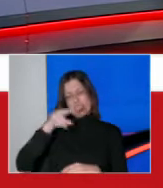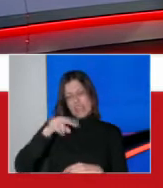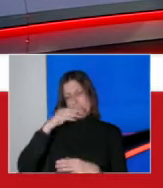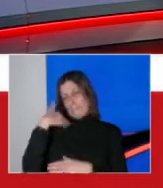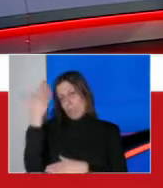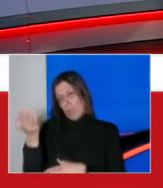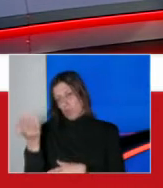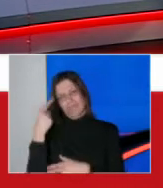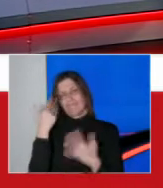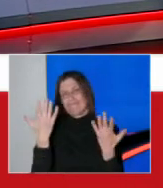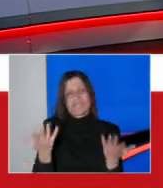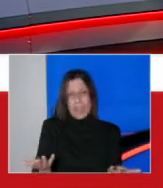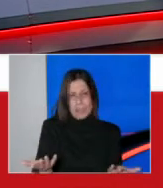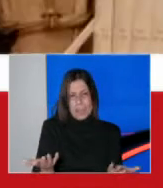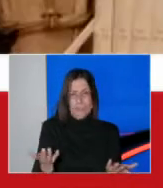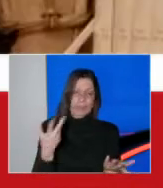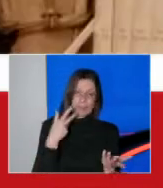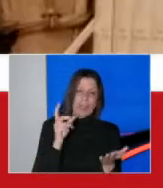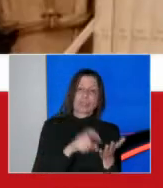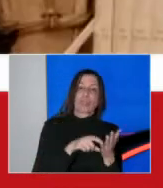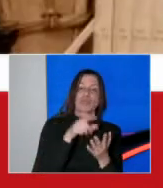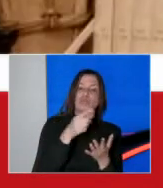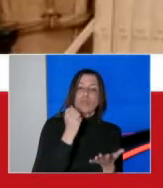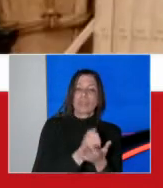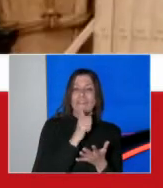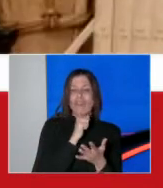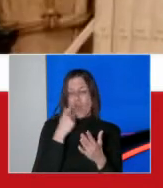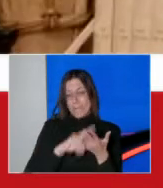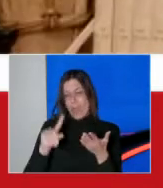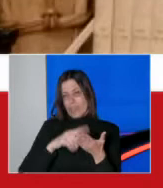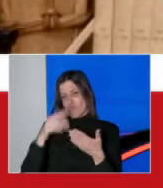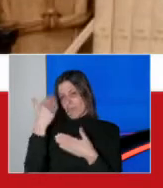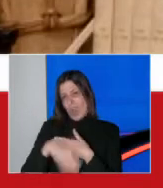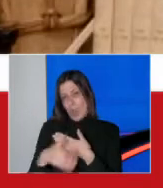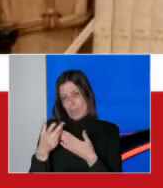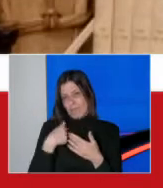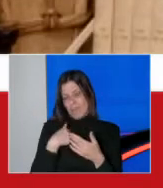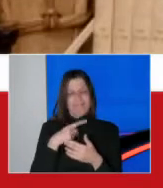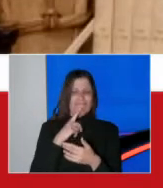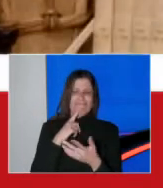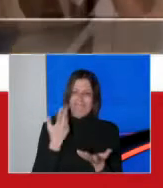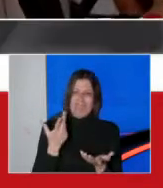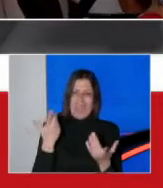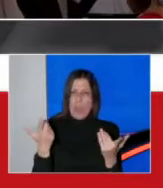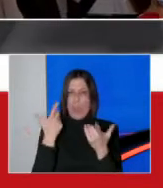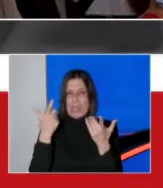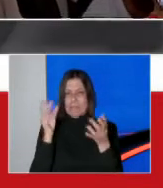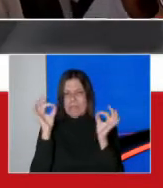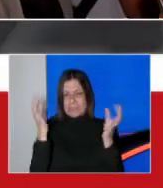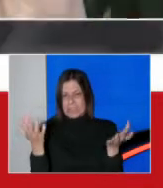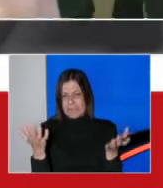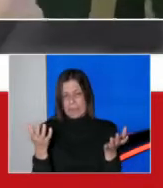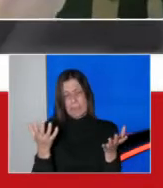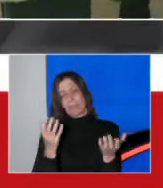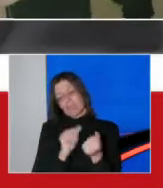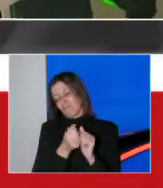בחוץ. אני לא יודע כמה דרשו ממך את התו הירוק בחודשים האחרונים. ממני מעט מאוד באירועים מאוד מאוד ספציפיים,